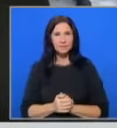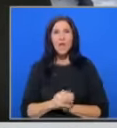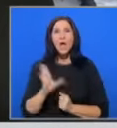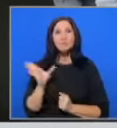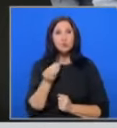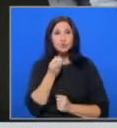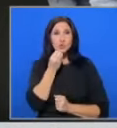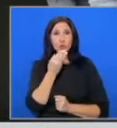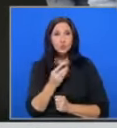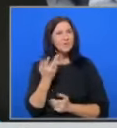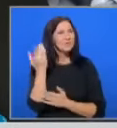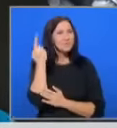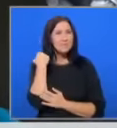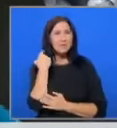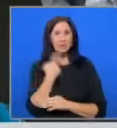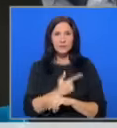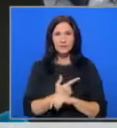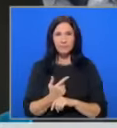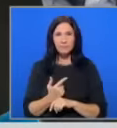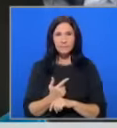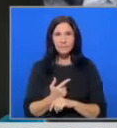всичко се случи миналата седмица.